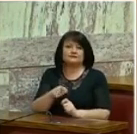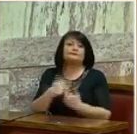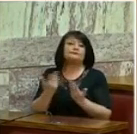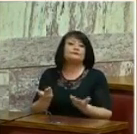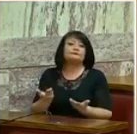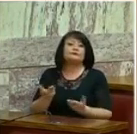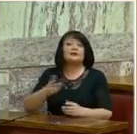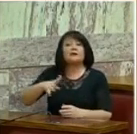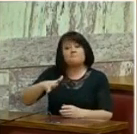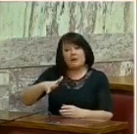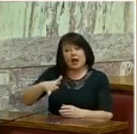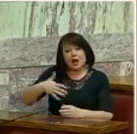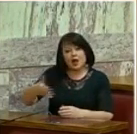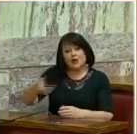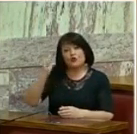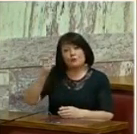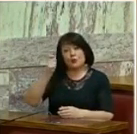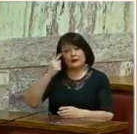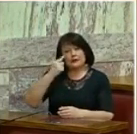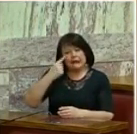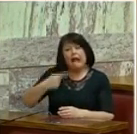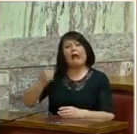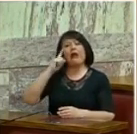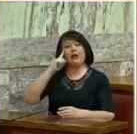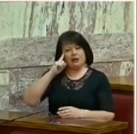μάλλον με κάποια πολιτική προνοητικότητα,